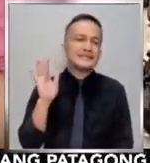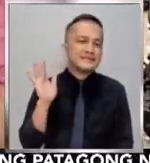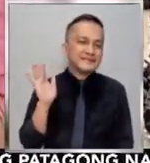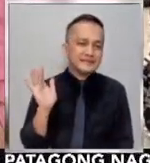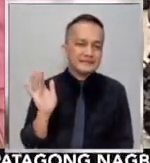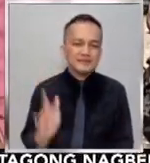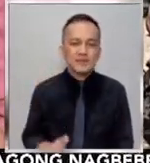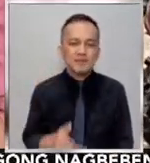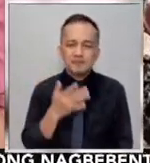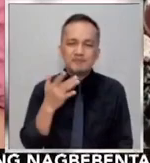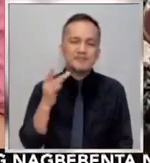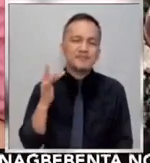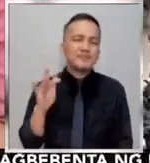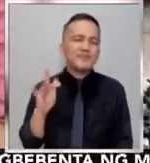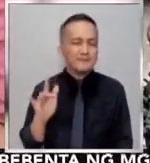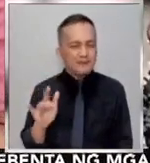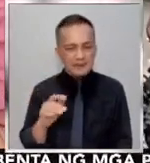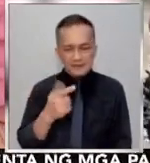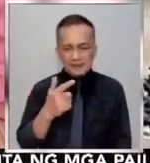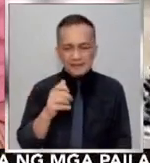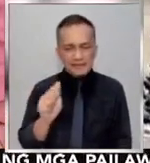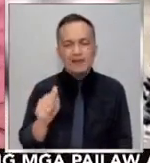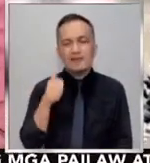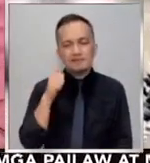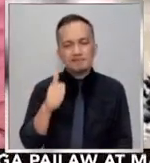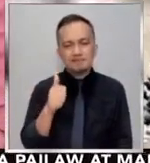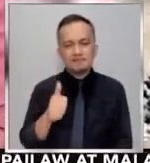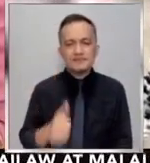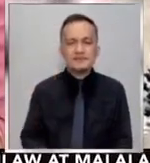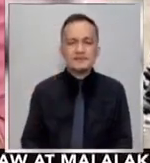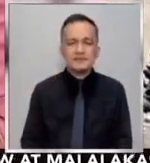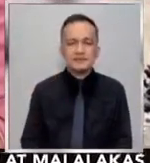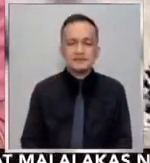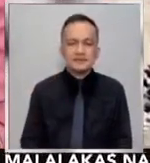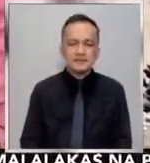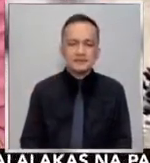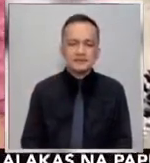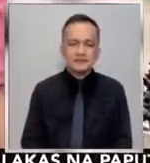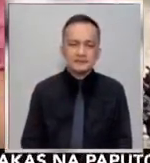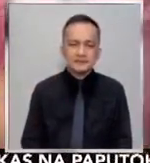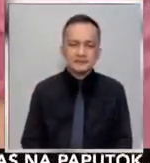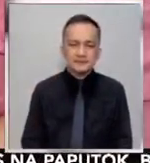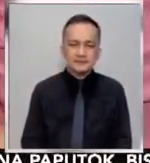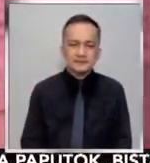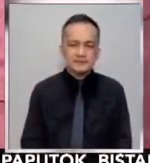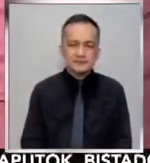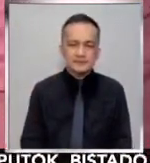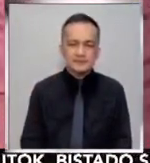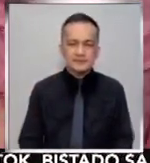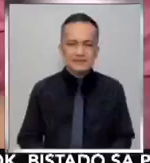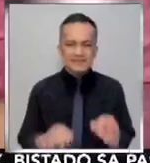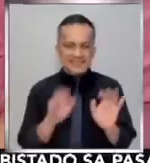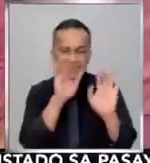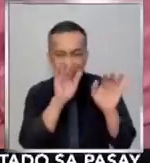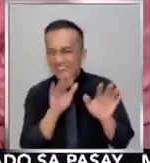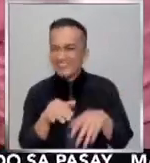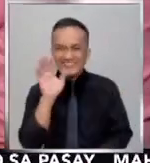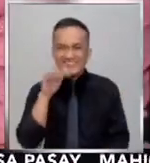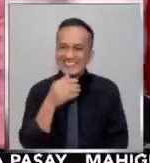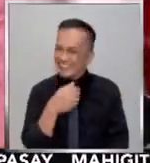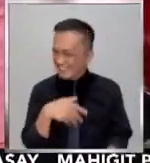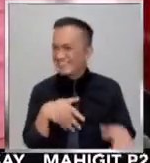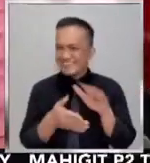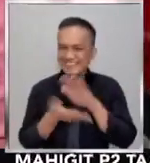Ang gata. Nasa no? Opo. Sarap. Okay, bye-bye. Bago